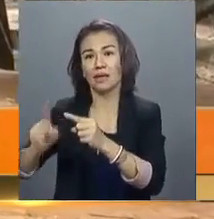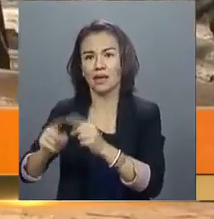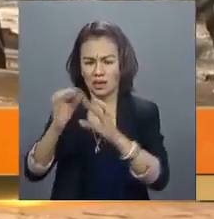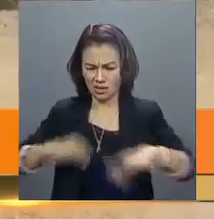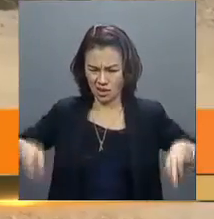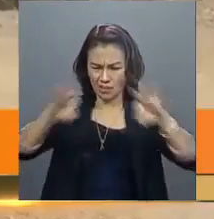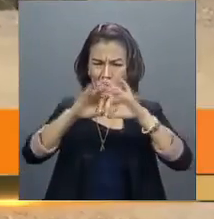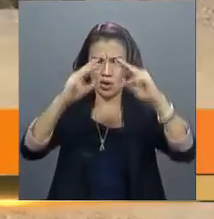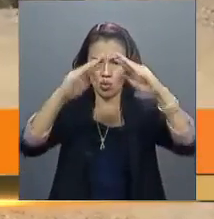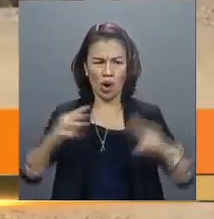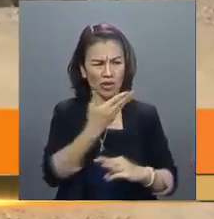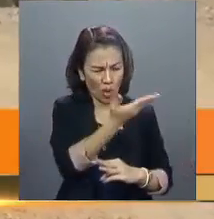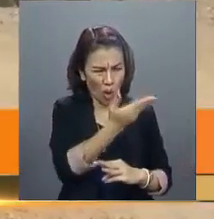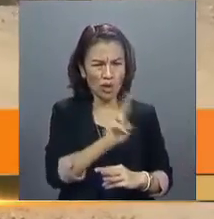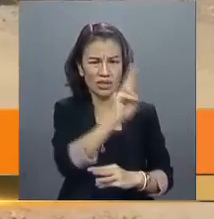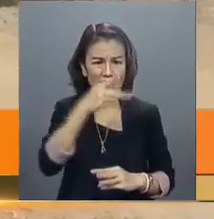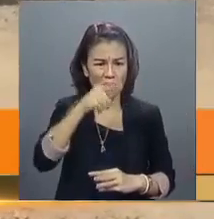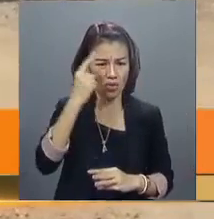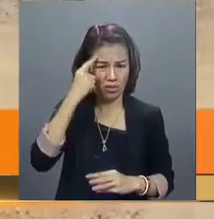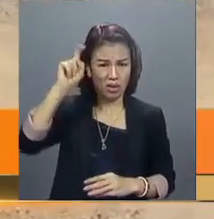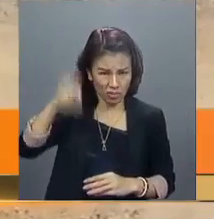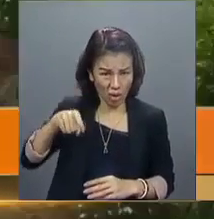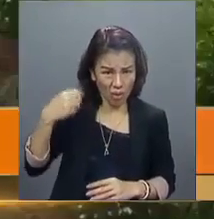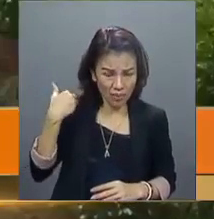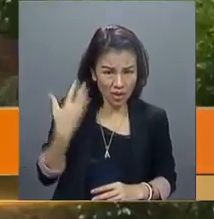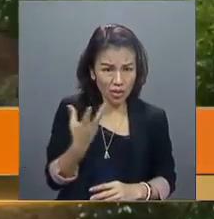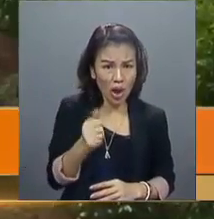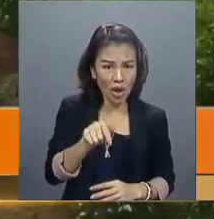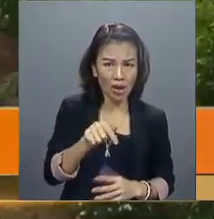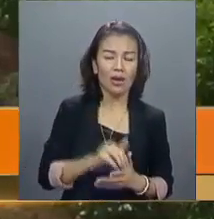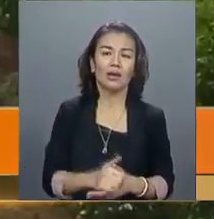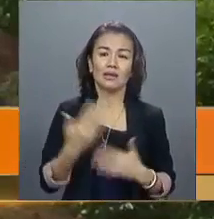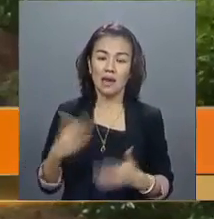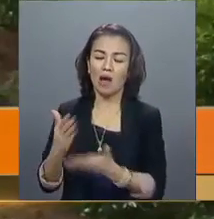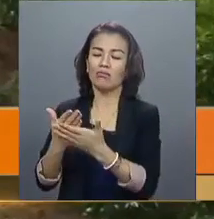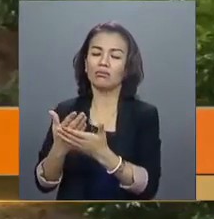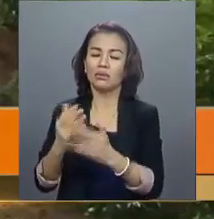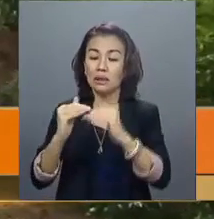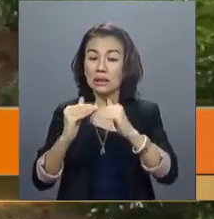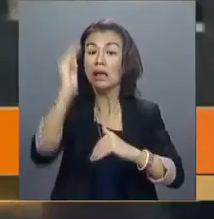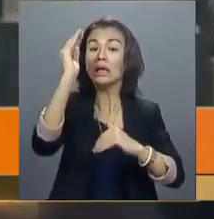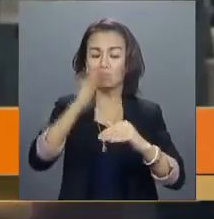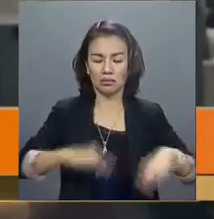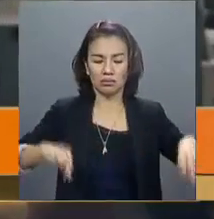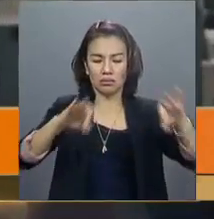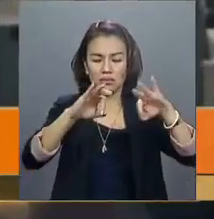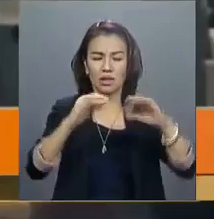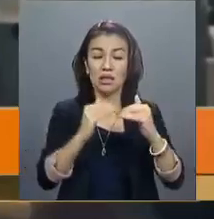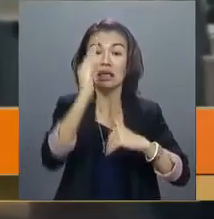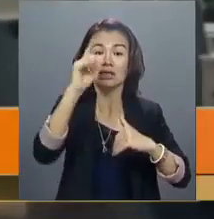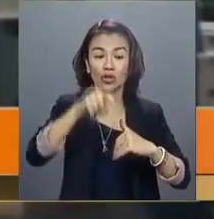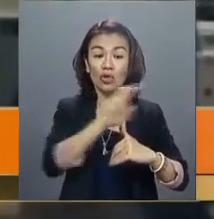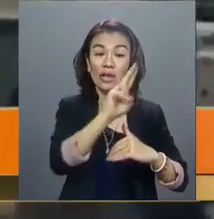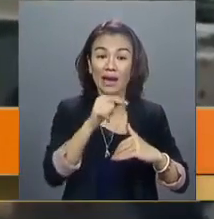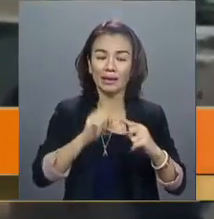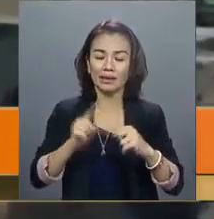ที่ทางวัดขอใช้ประโยชน์ว่าจำเป็นต้องใช้เท่าไหร่ก่อนจะจัดสรรส่วนที่เกินความจำเป็นให้เกษตรกรใช้ท